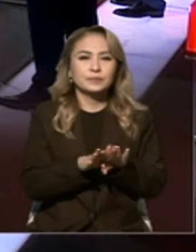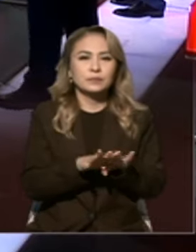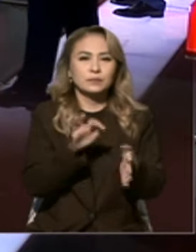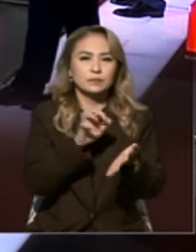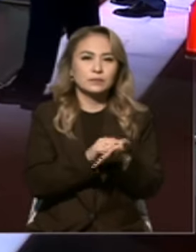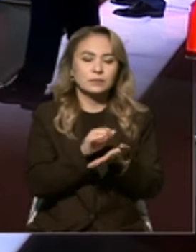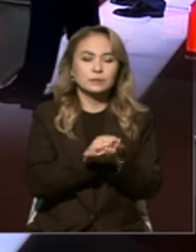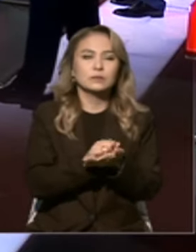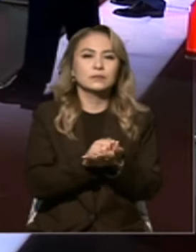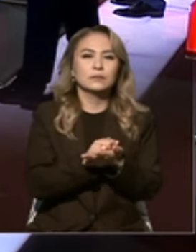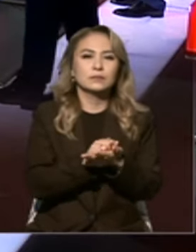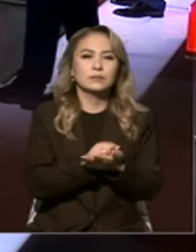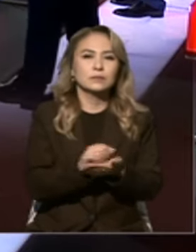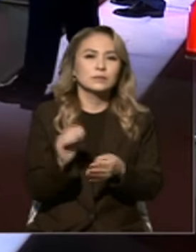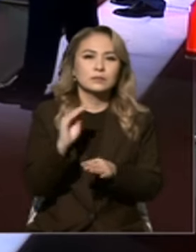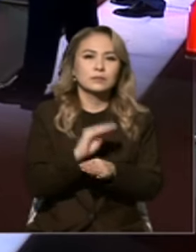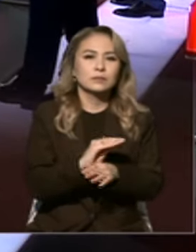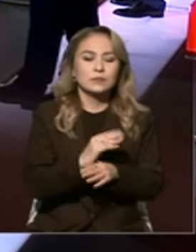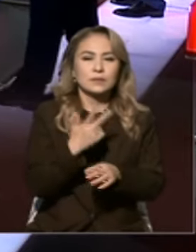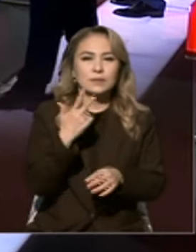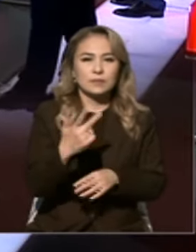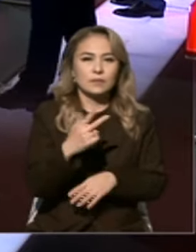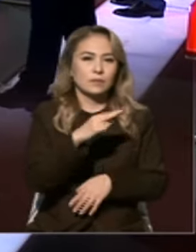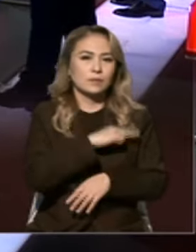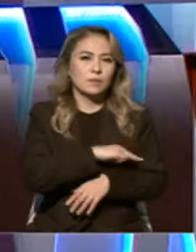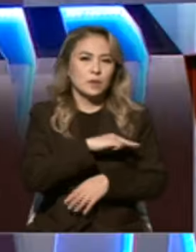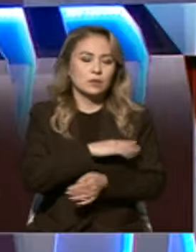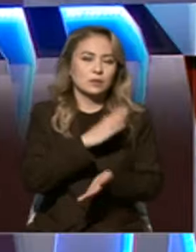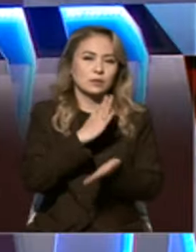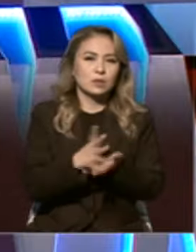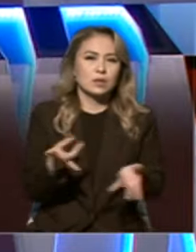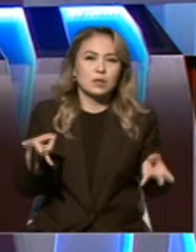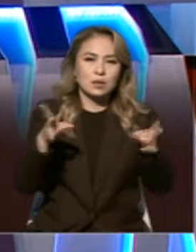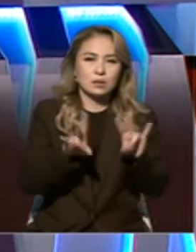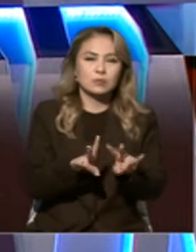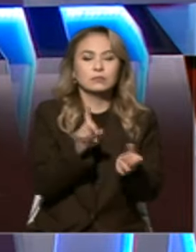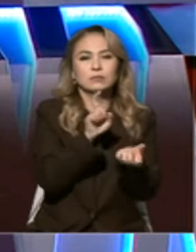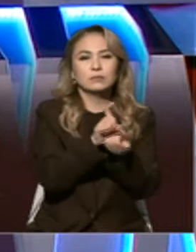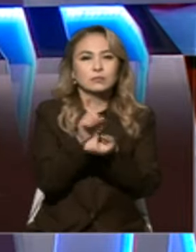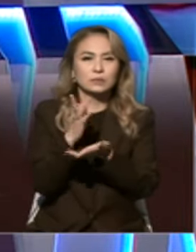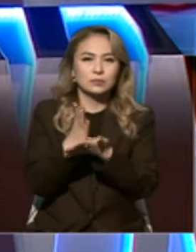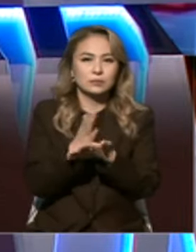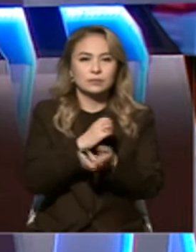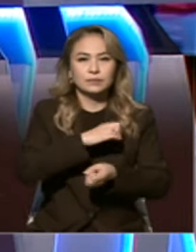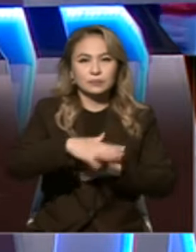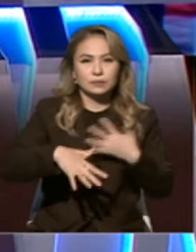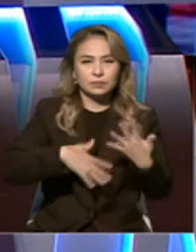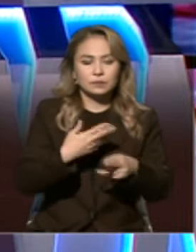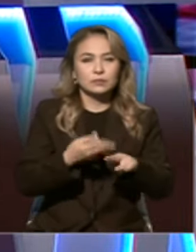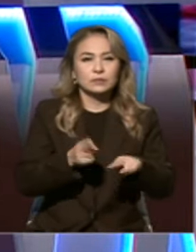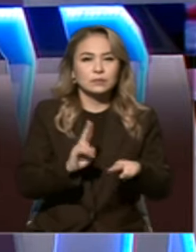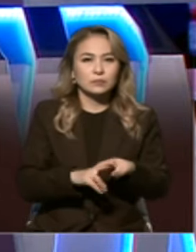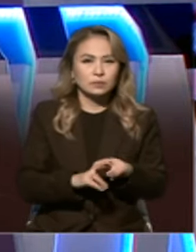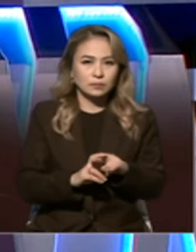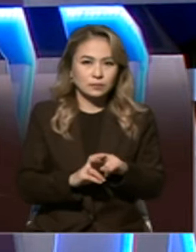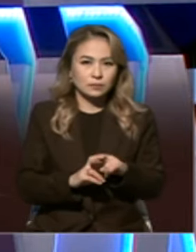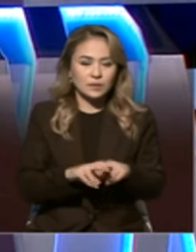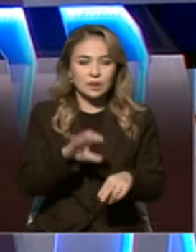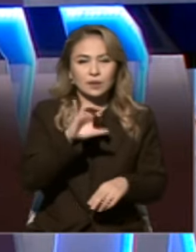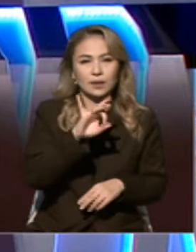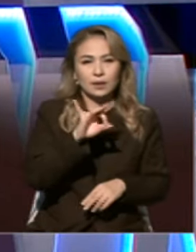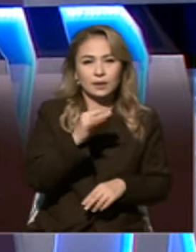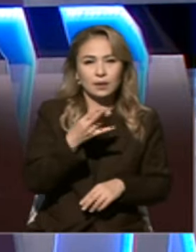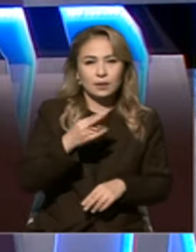жаңа 6 қойманы көрдік, оның ішіндегі үшеуі ғана жұмыс істеп тұр, қалғаны үшеуі қирап жатыр десек артып қалмас мысалға. Сол үшін мынау су ресурстары және ирригация